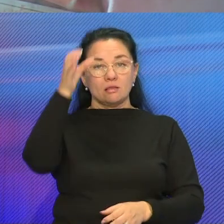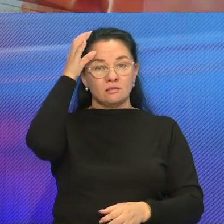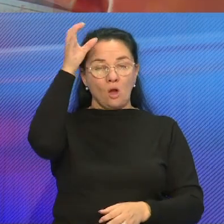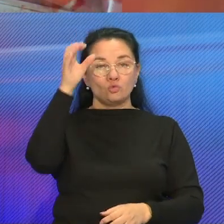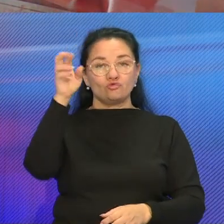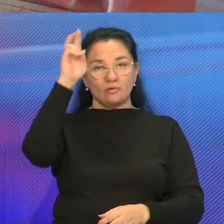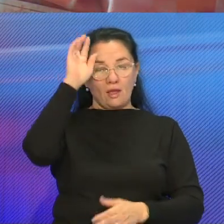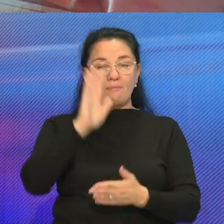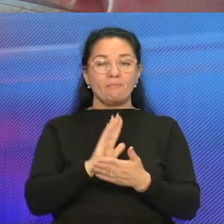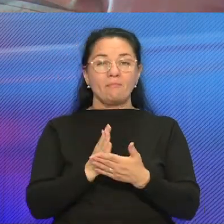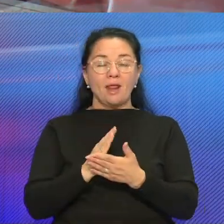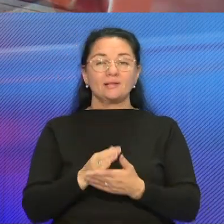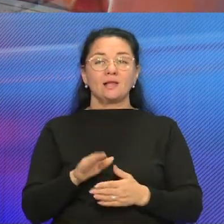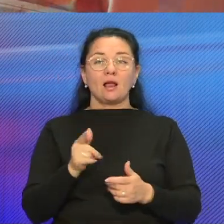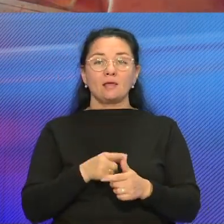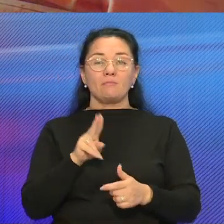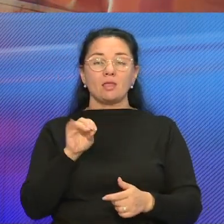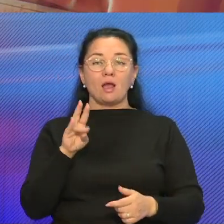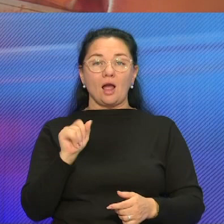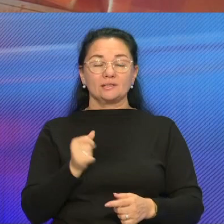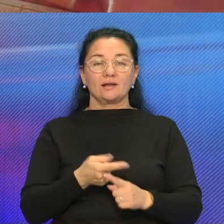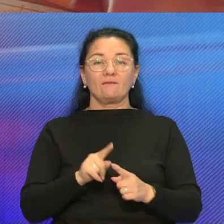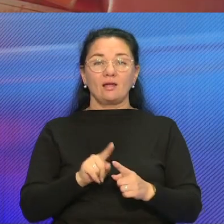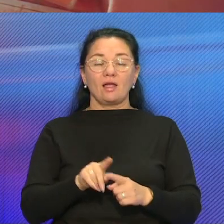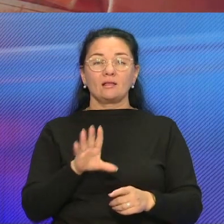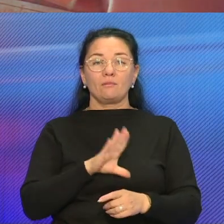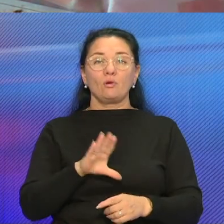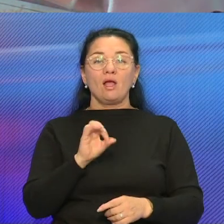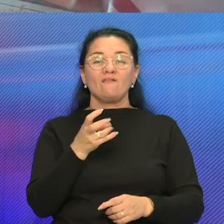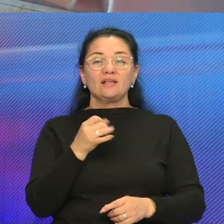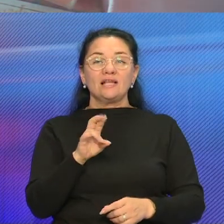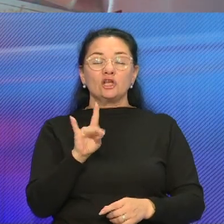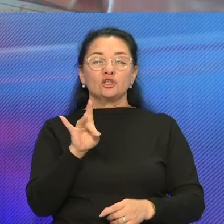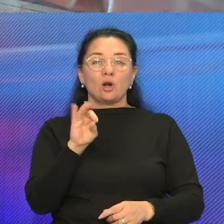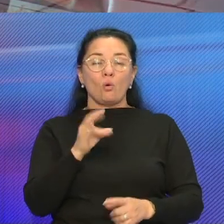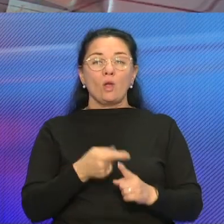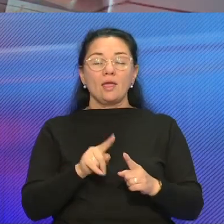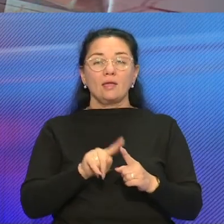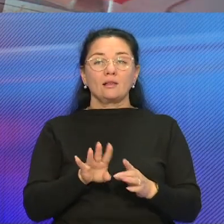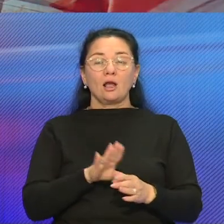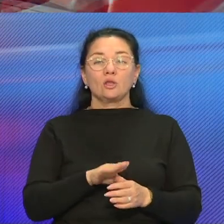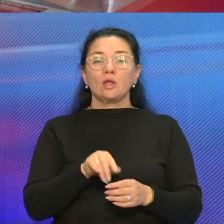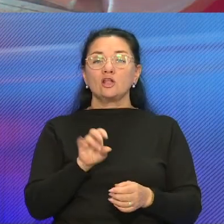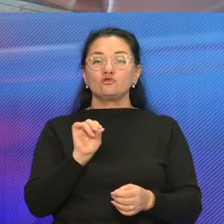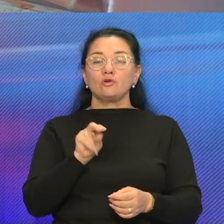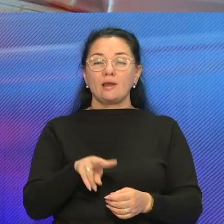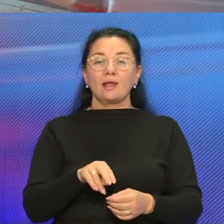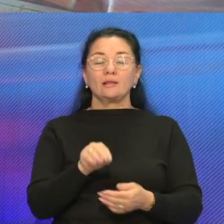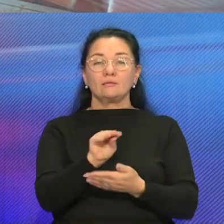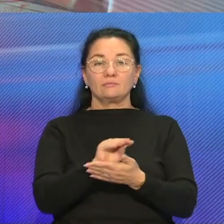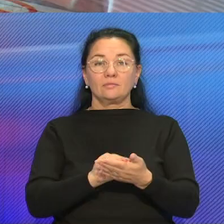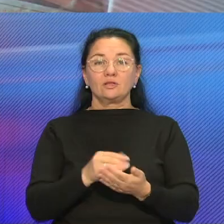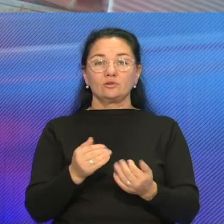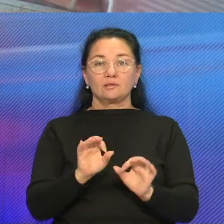Макарского. Гостем творчого вечера стал Василь Шарко, член Союза письменника у Беларуси. Кристина Шевелёва